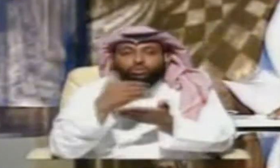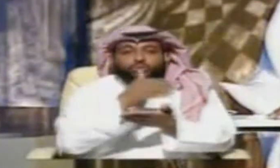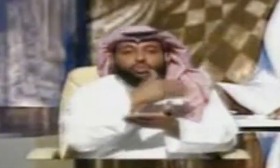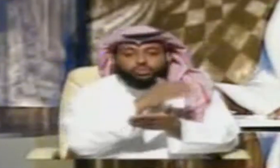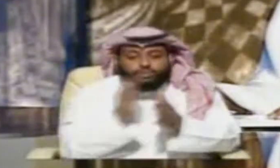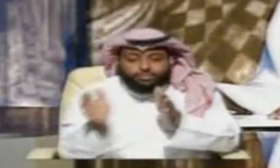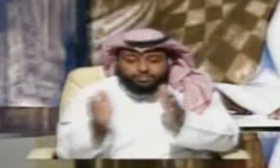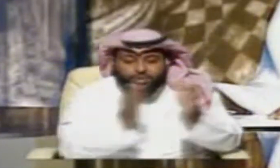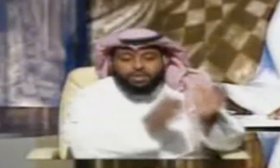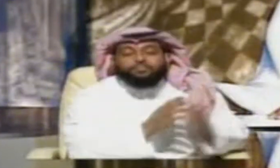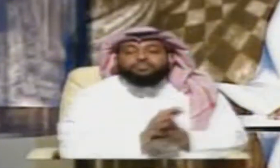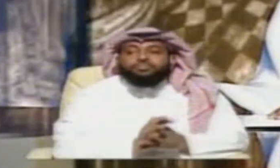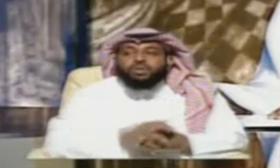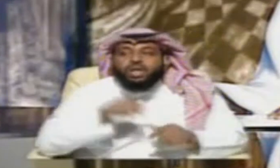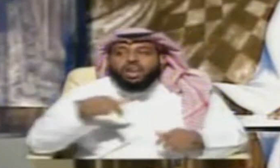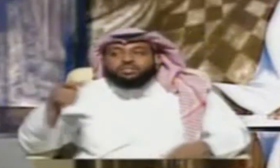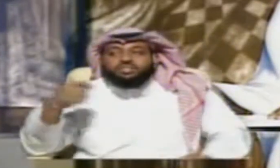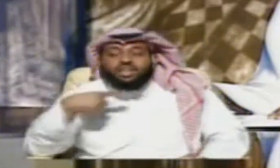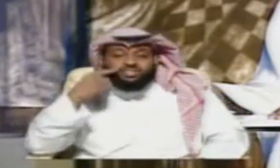تفضل يا أخي.